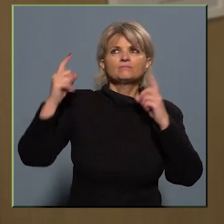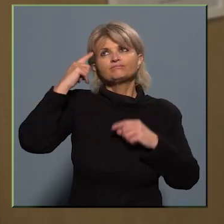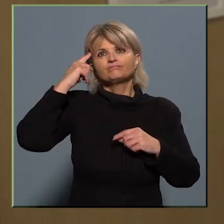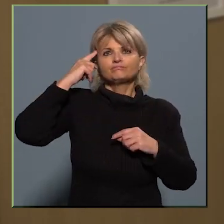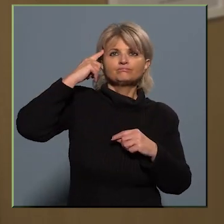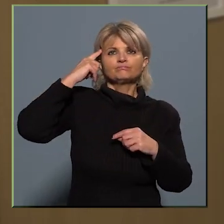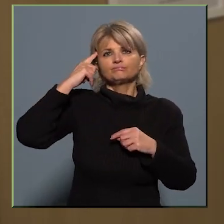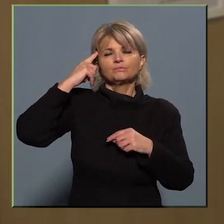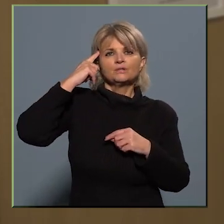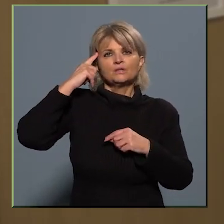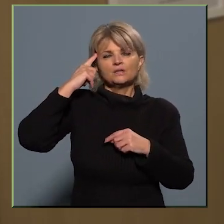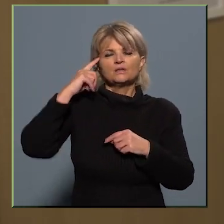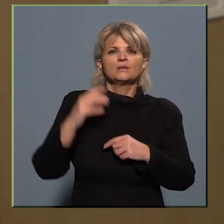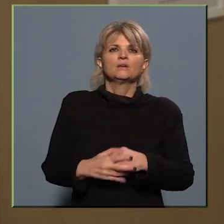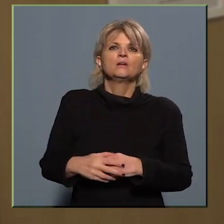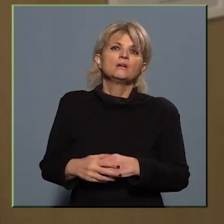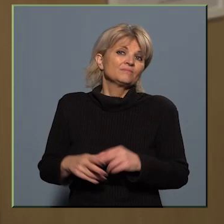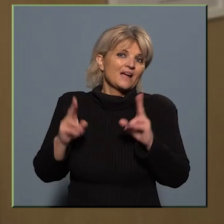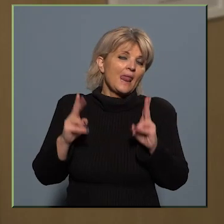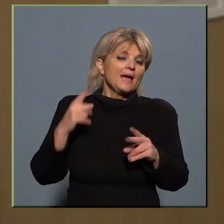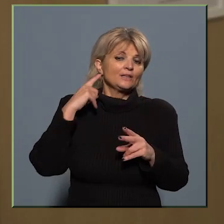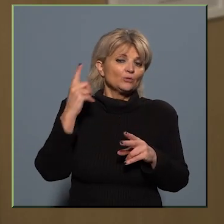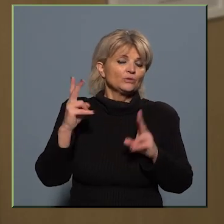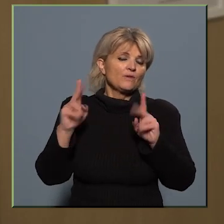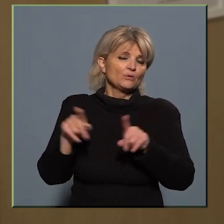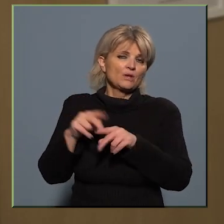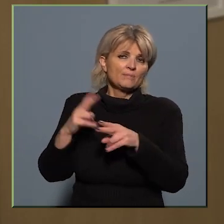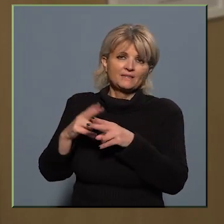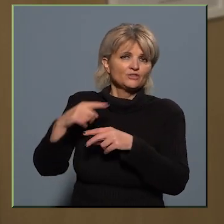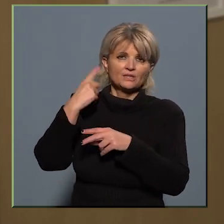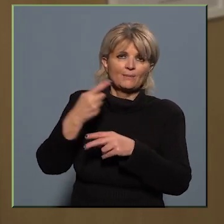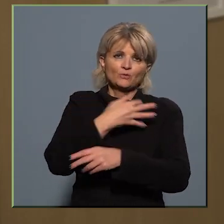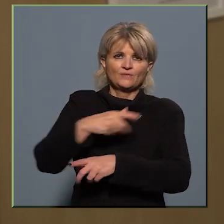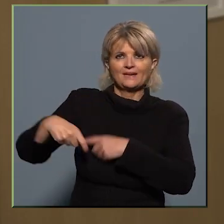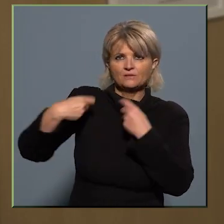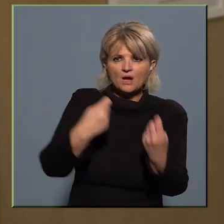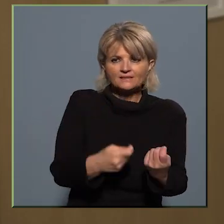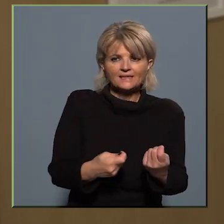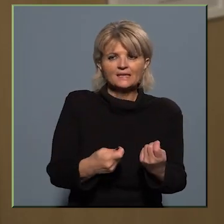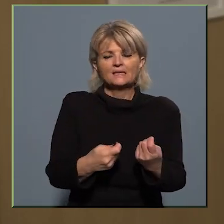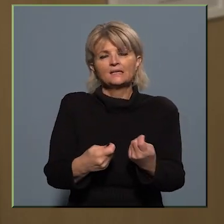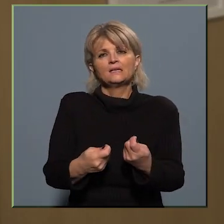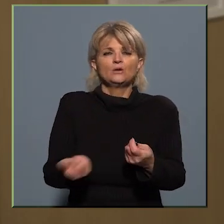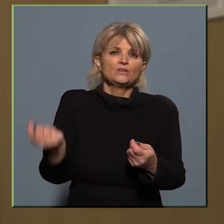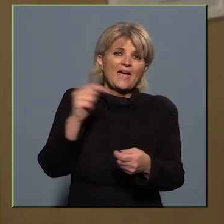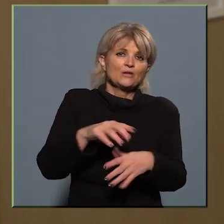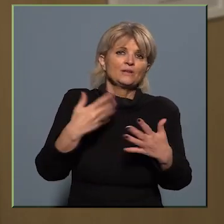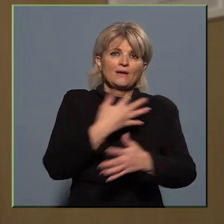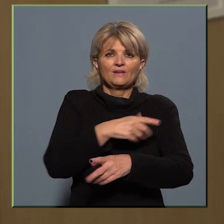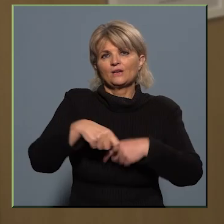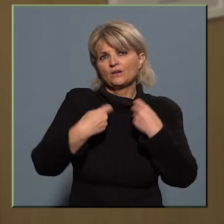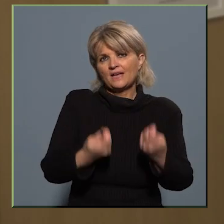azon gondolkodni, ha csak nincs tudottan olyan akadály, ami miatt nem adhat vért, hogy most akkor eljöjjön a véradásra vagy